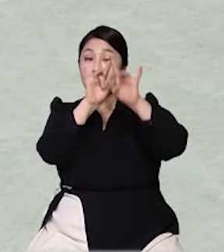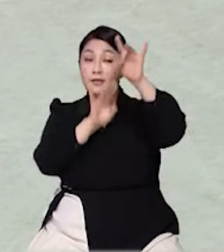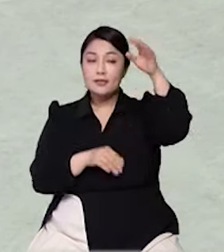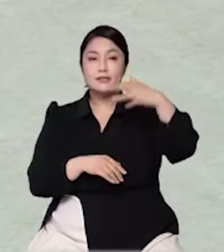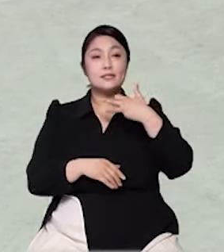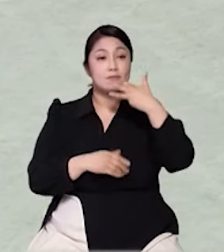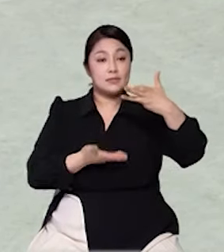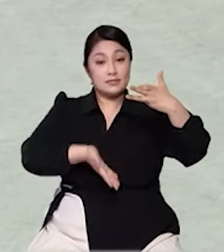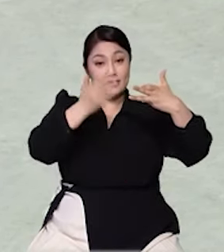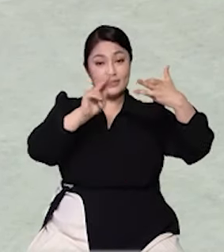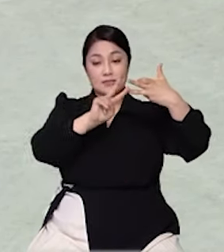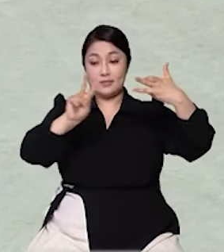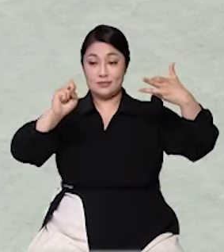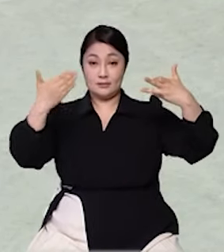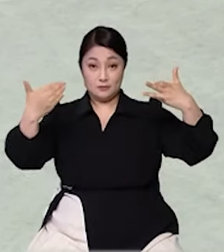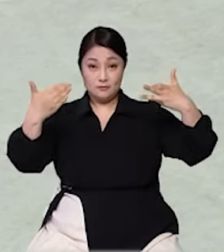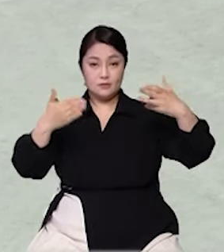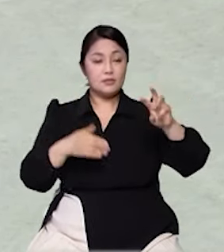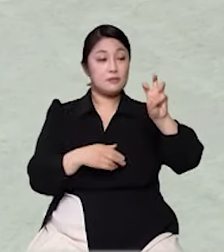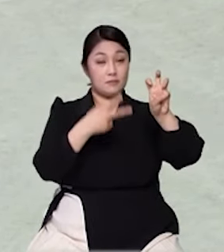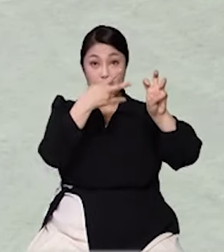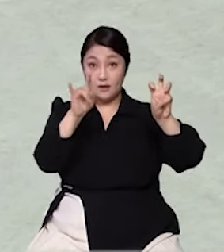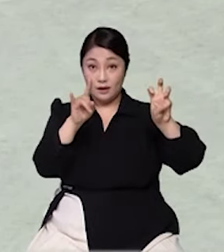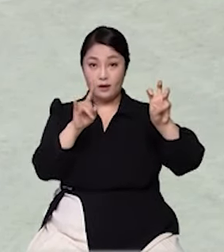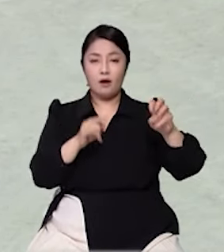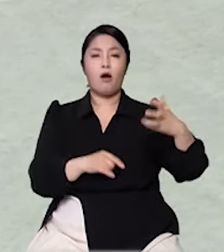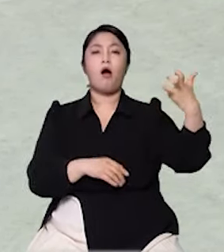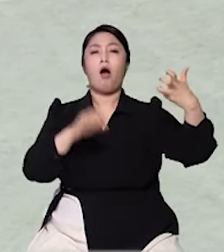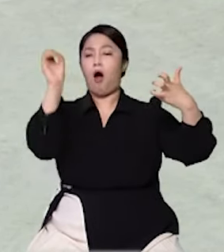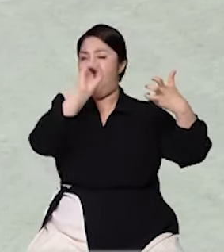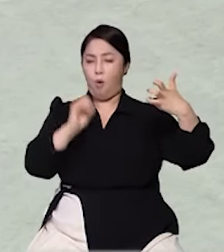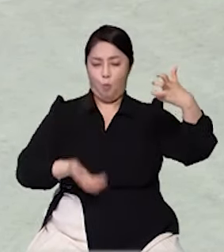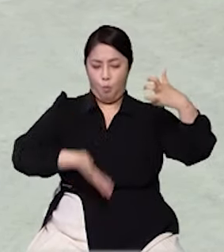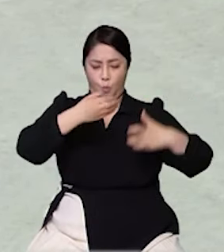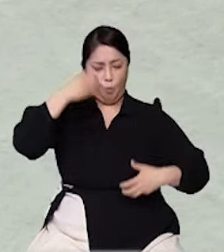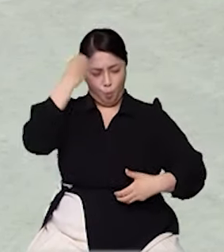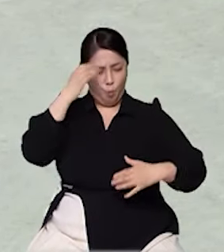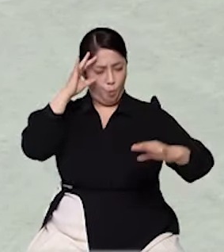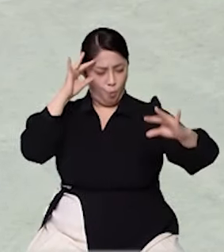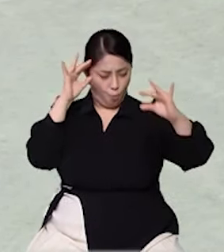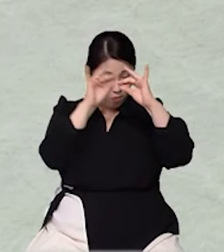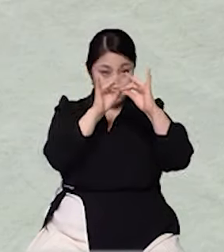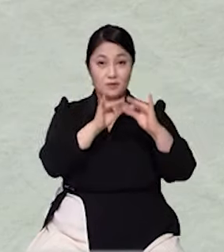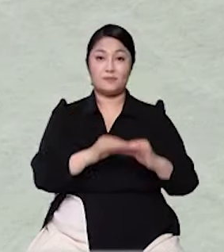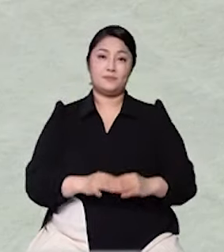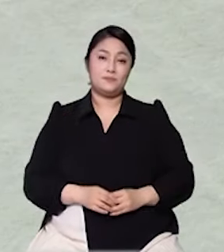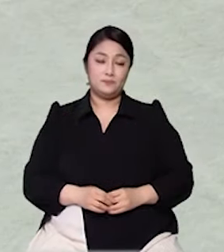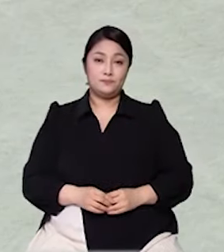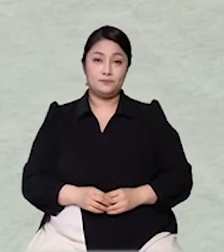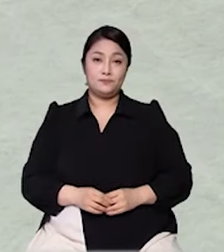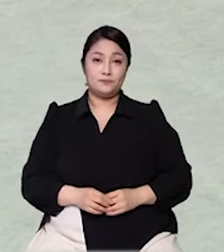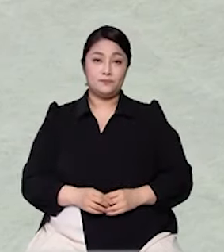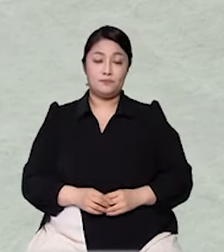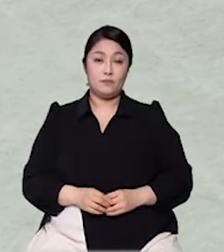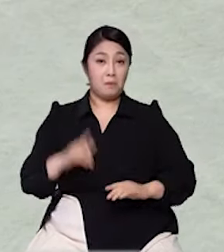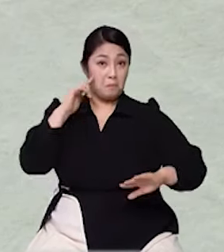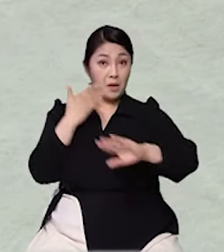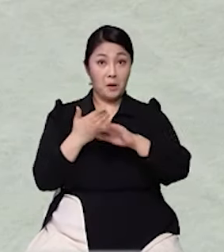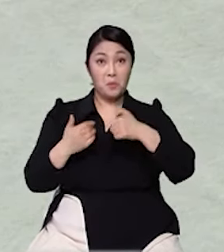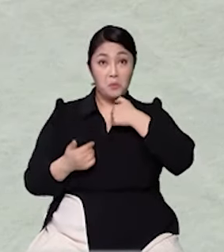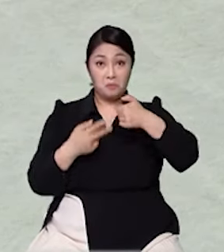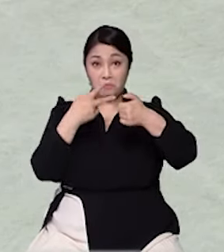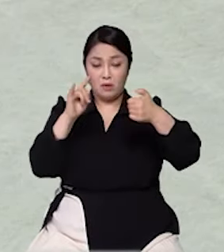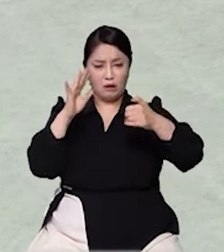18세에서 29세 30대가 80% 가 넘는 찬 석류를 보였습니다 반면